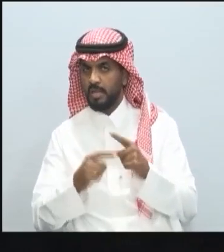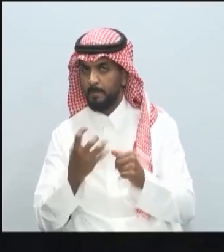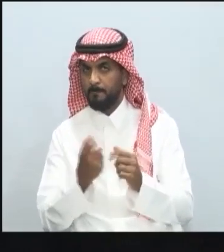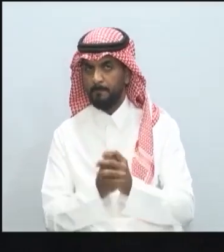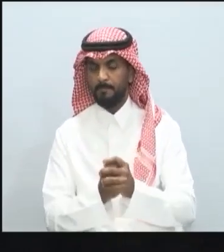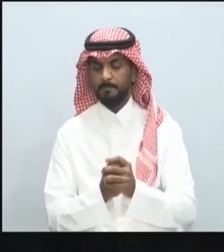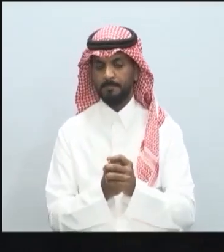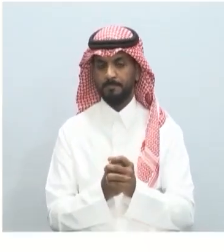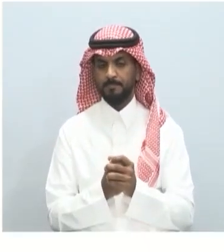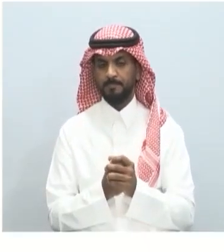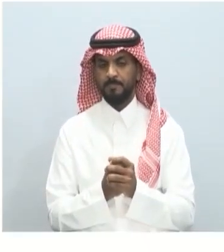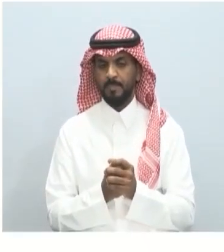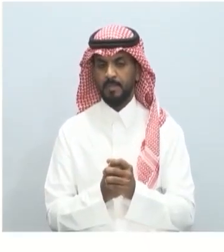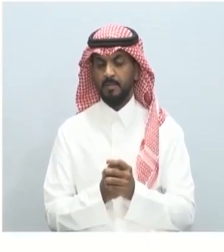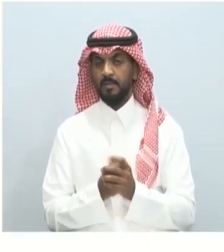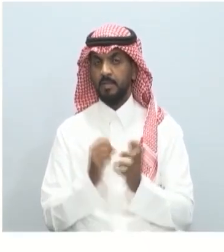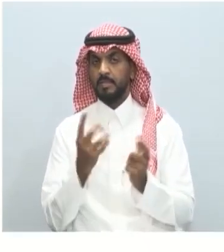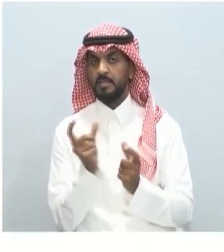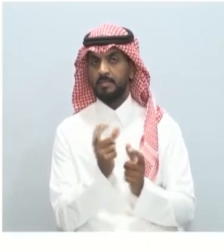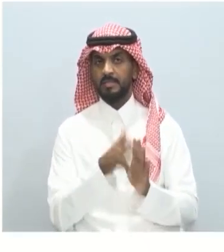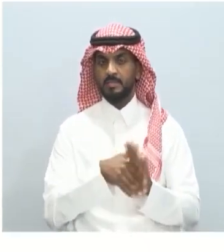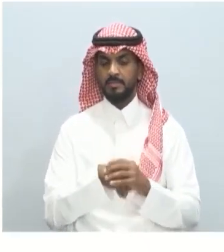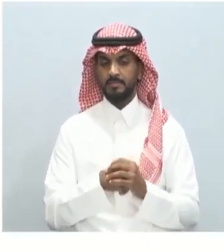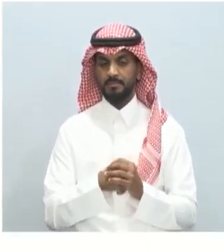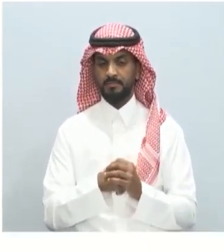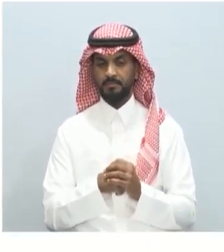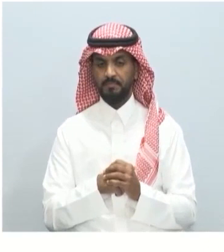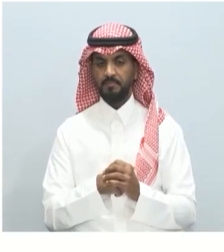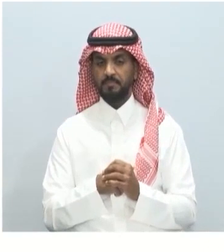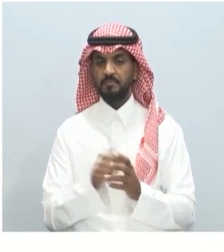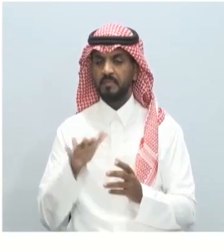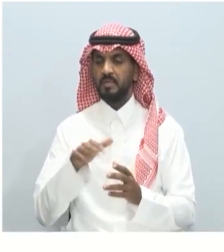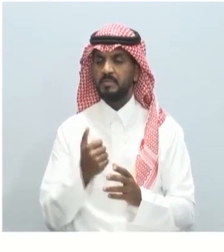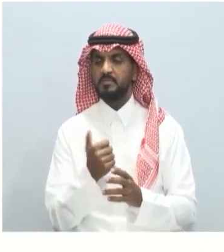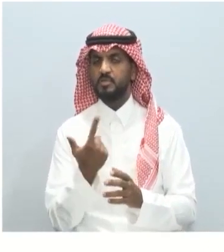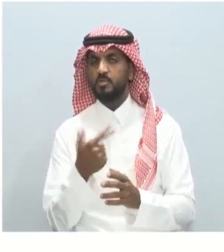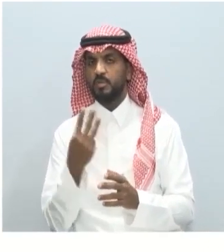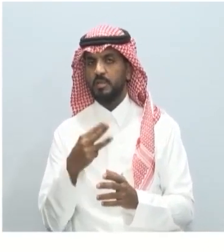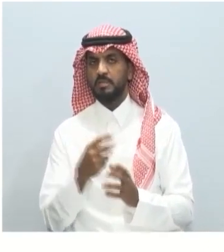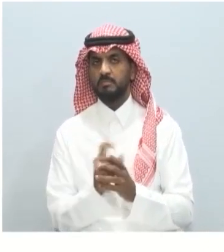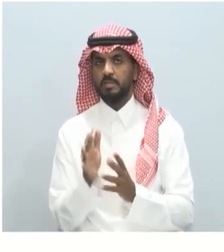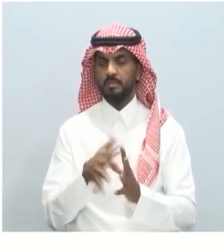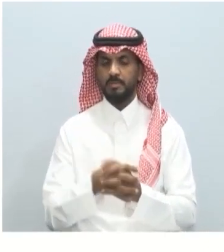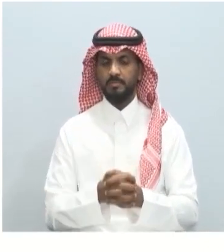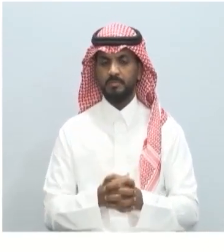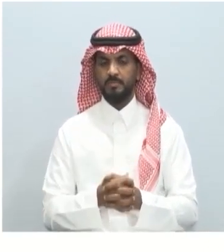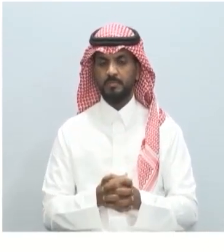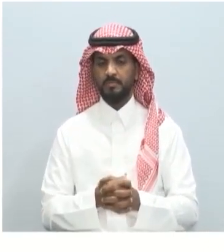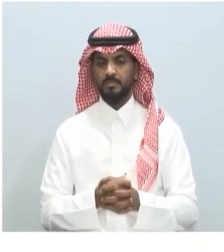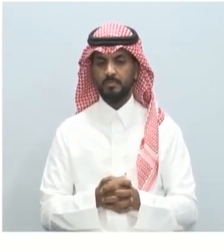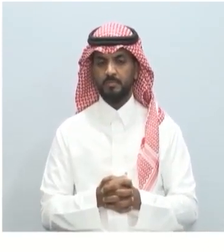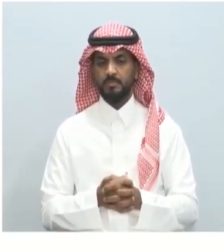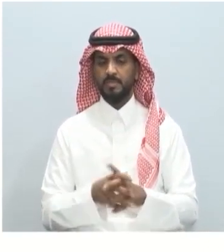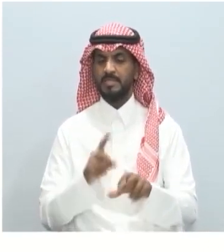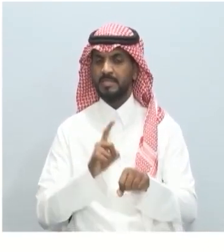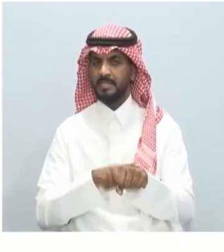القراءه عدد كلمات النص 637 تقريبا تقريبا طب